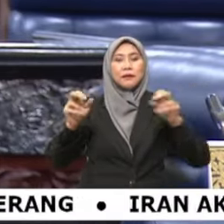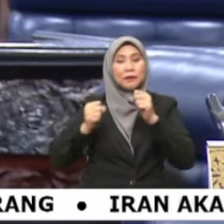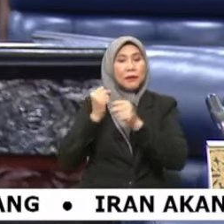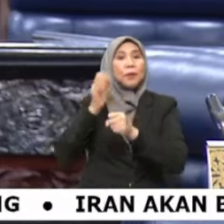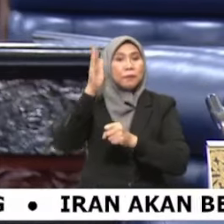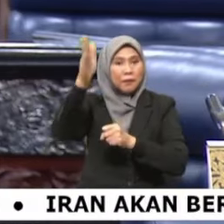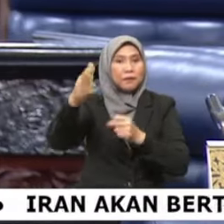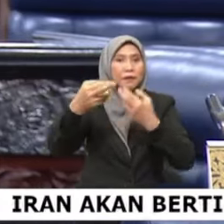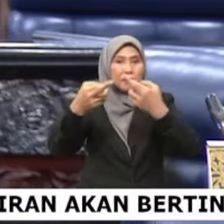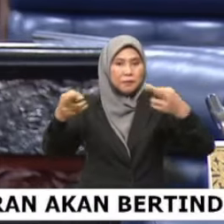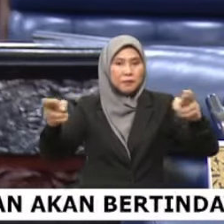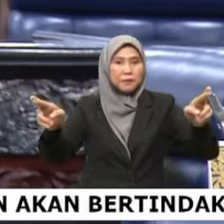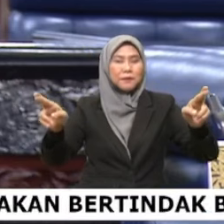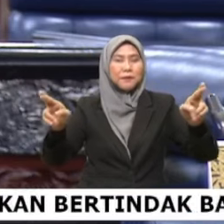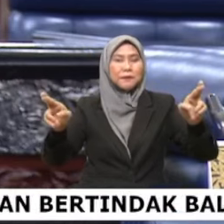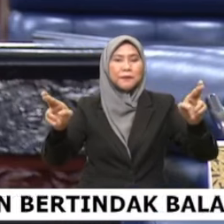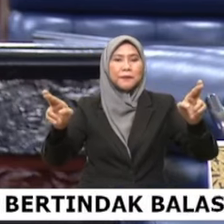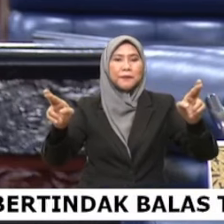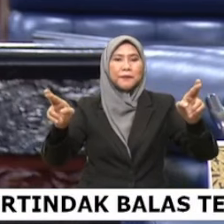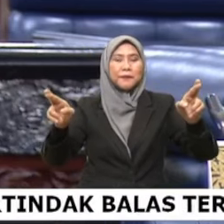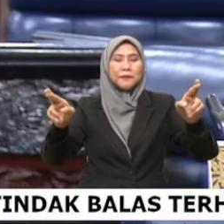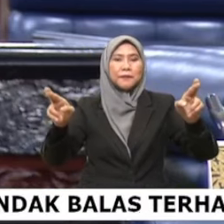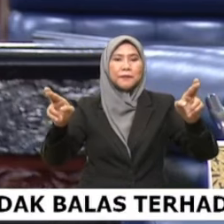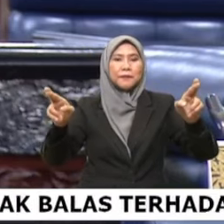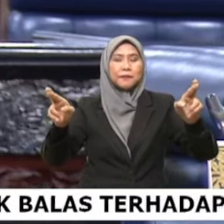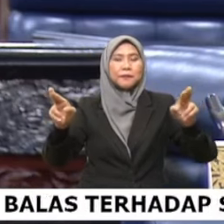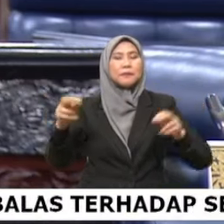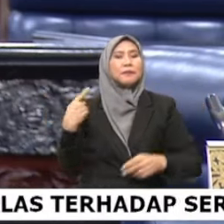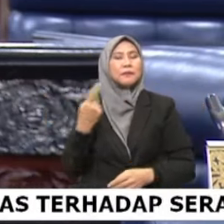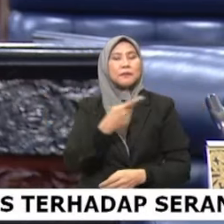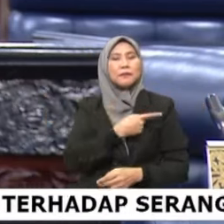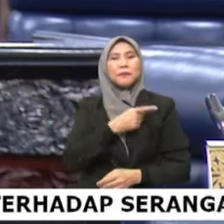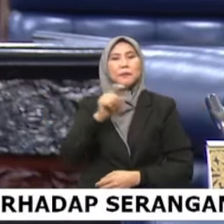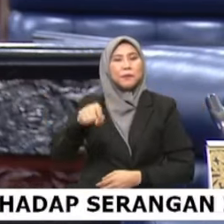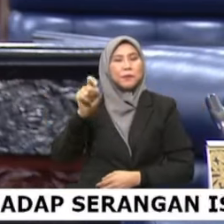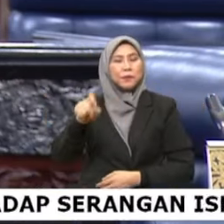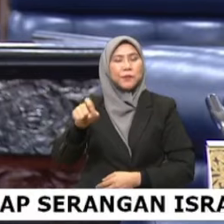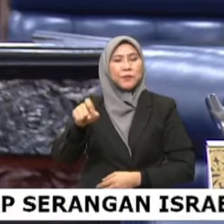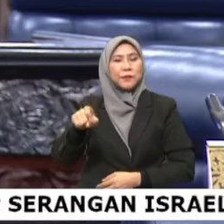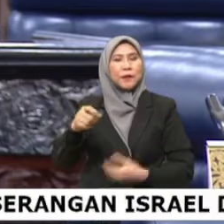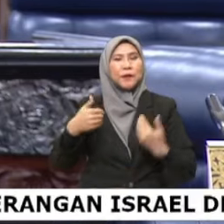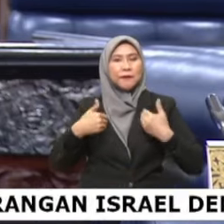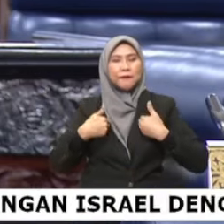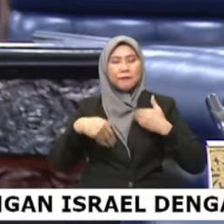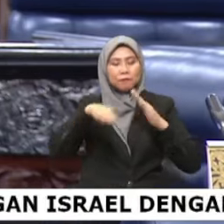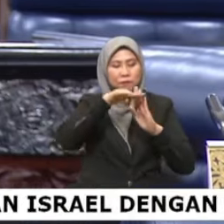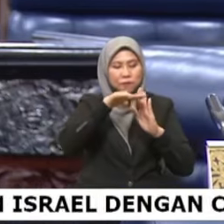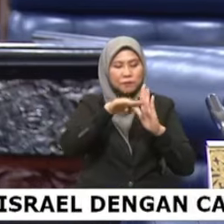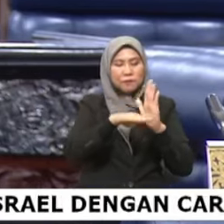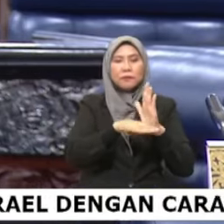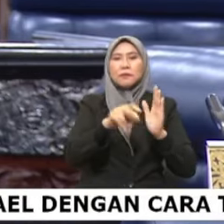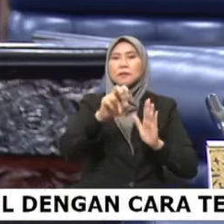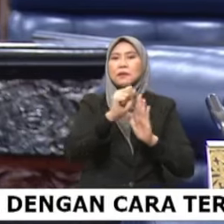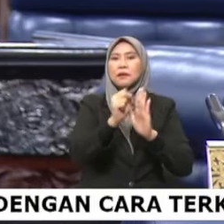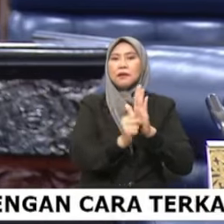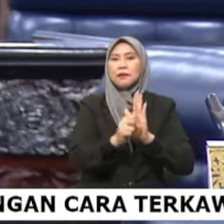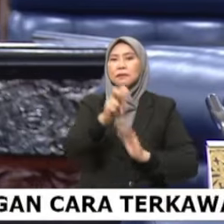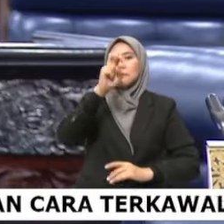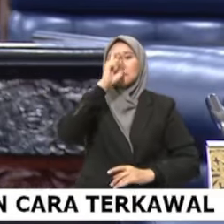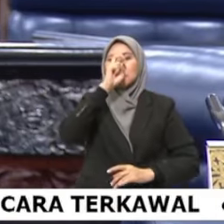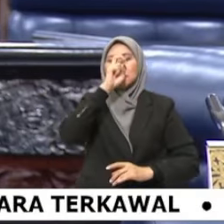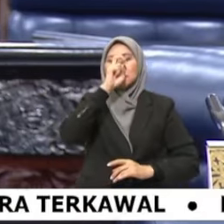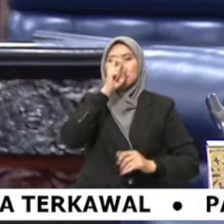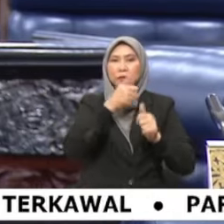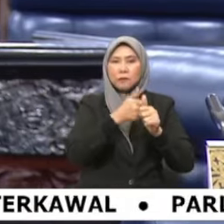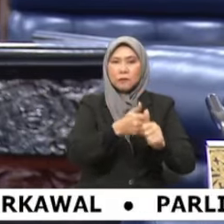depan supaya kita lebih adakan syarat-syarat yang lebih ketat untuk